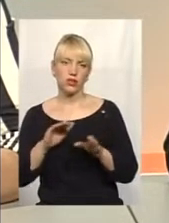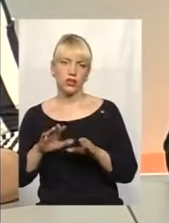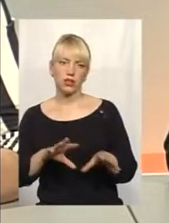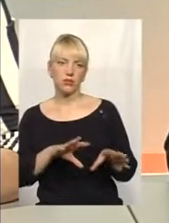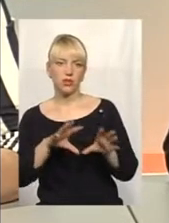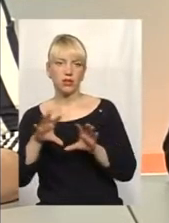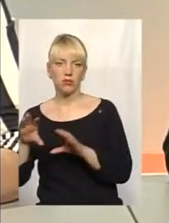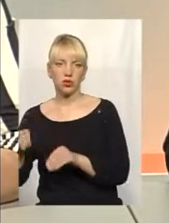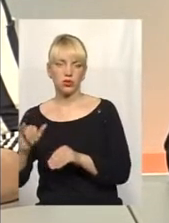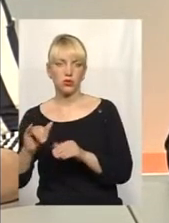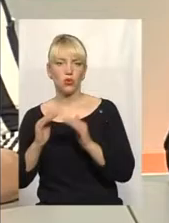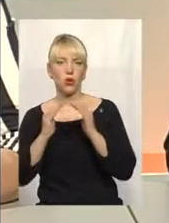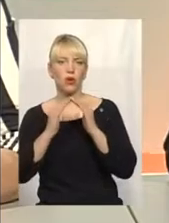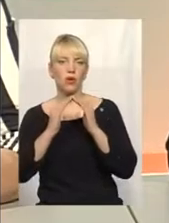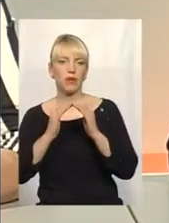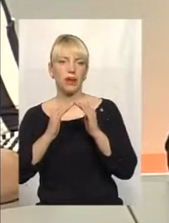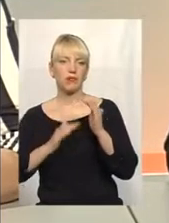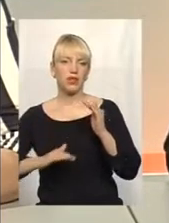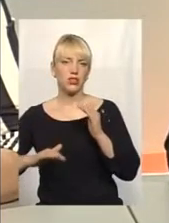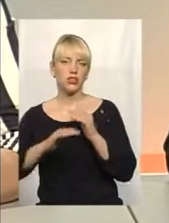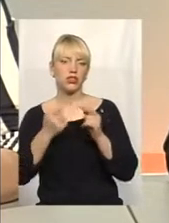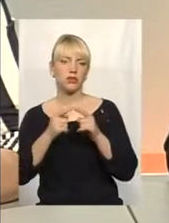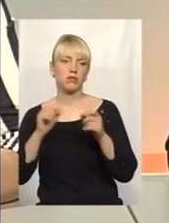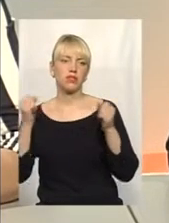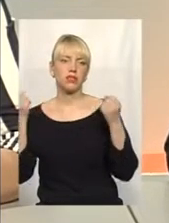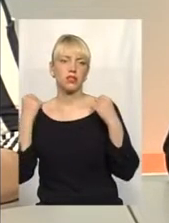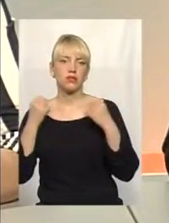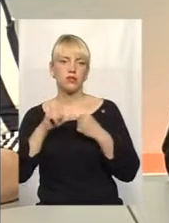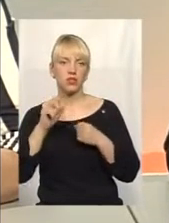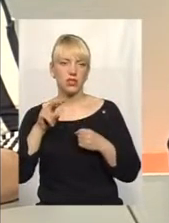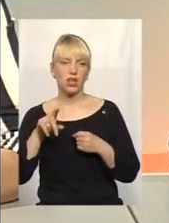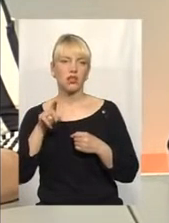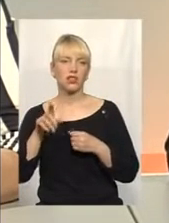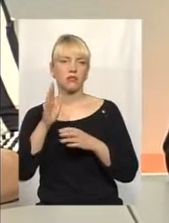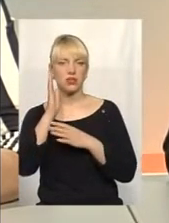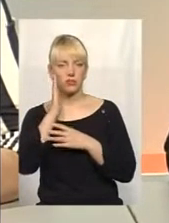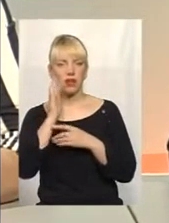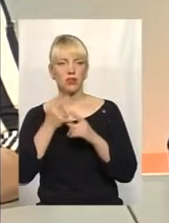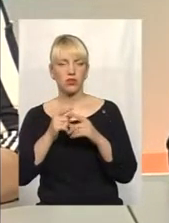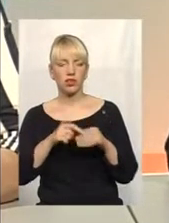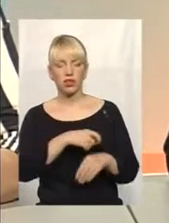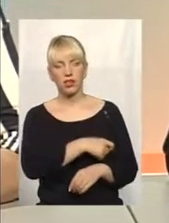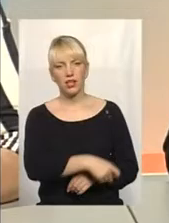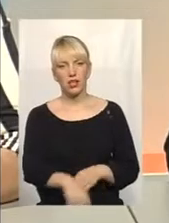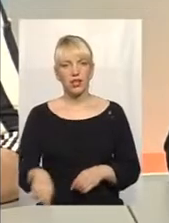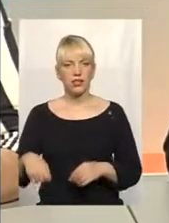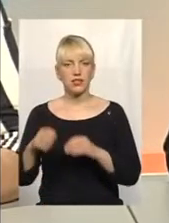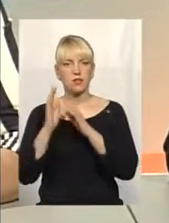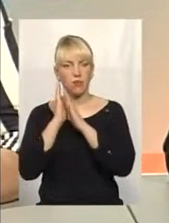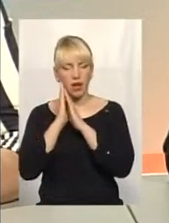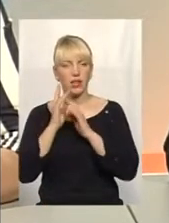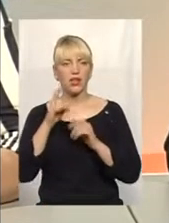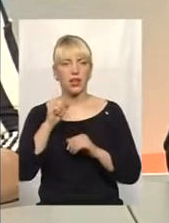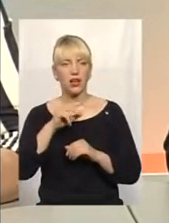у приміщення. Зазвичай це спортзал. Звісно, вони там знову ж таки сплять у тих спальниках, на килимках,